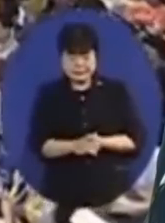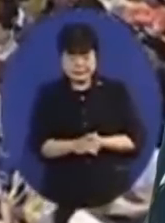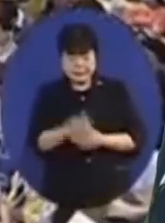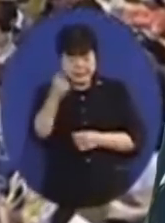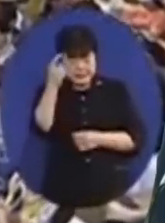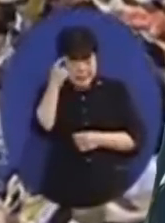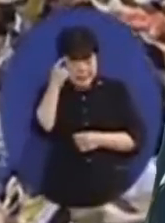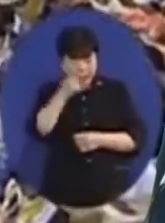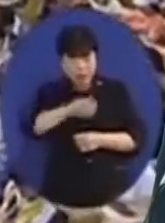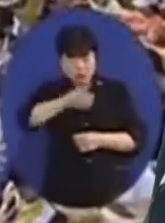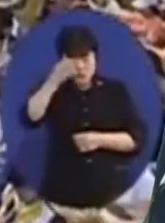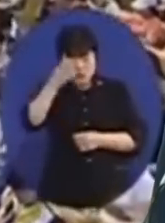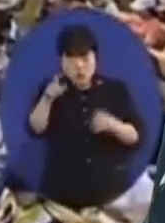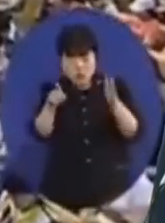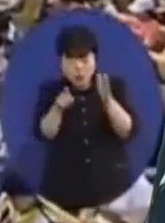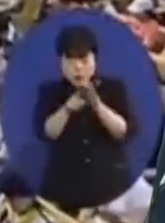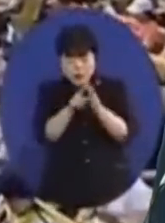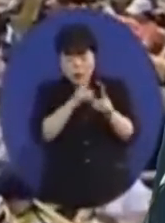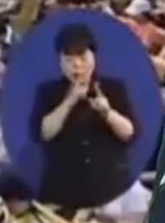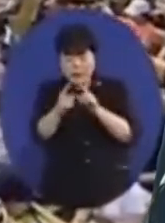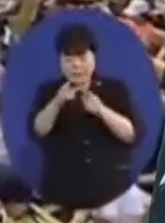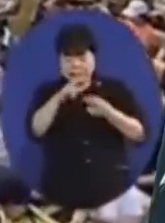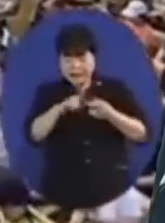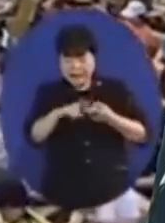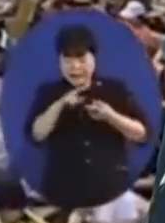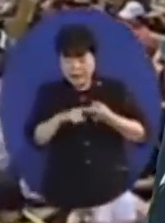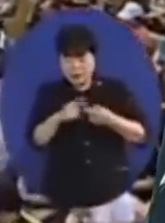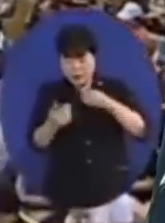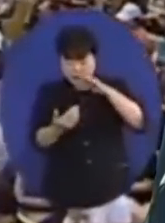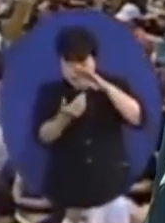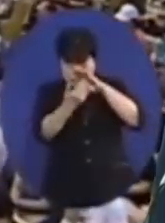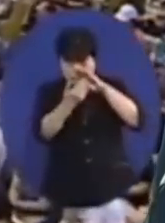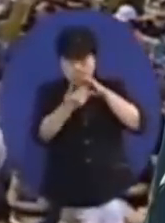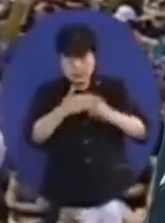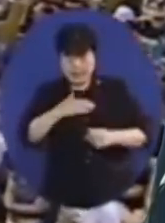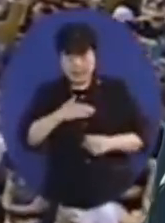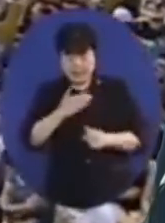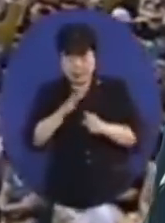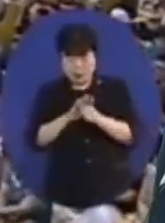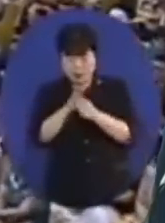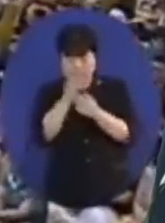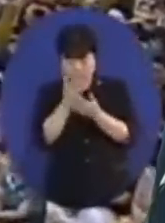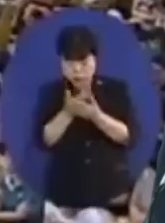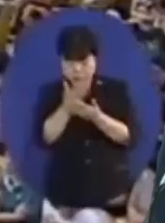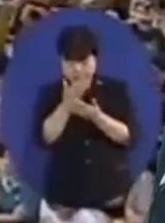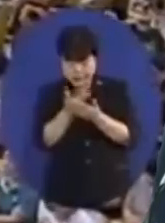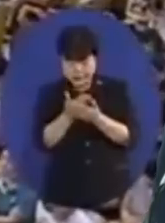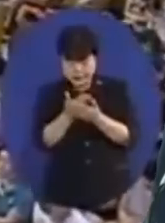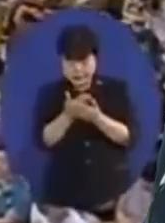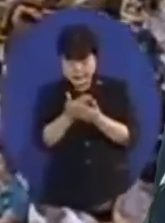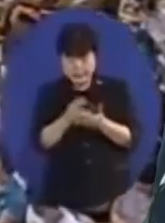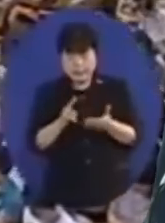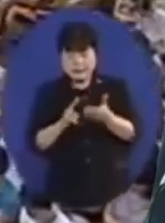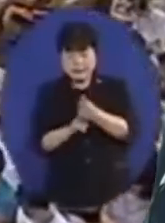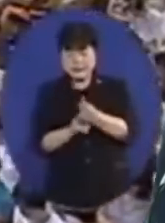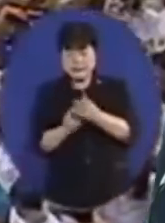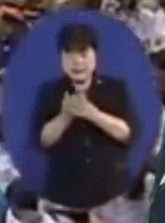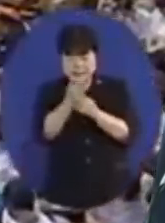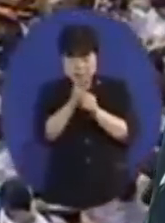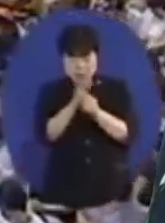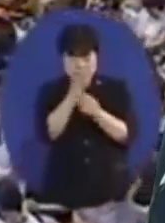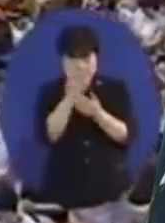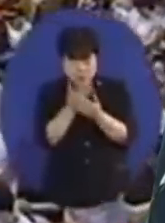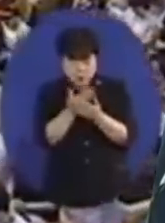생각하고 꿈꾸고 믿고 말하는 대로 이루어져간다는 것을 알게 하여 주시옵소서 기적이 일어나게 하여